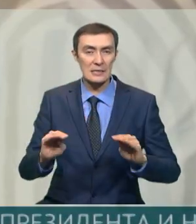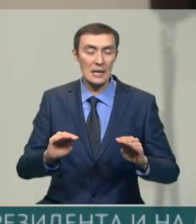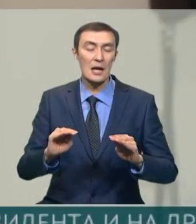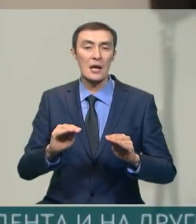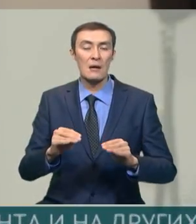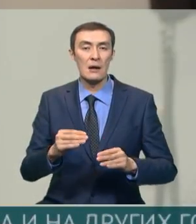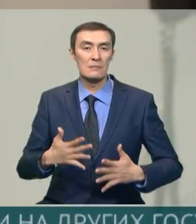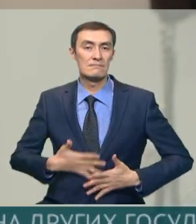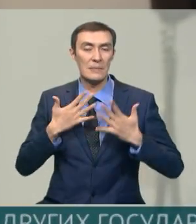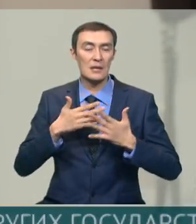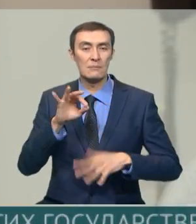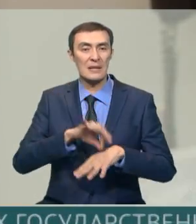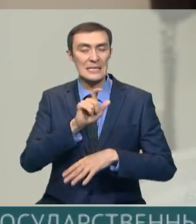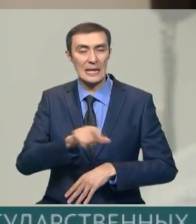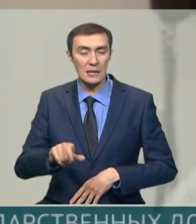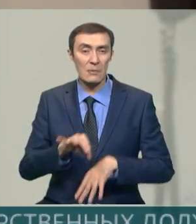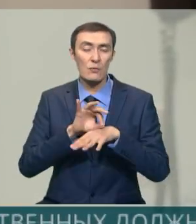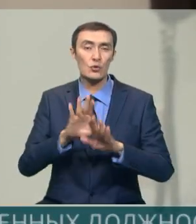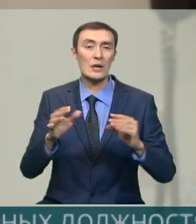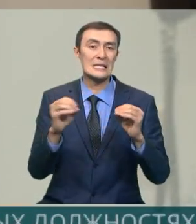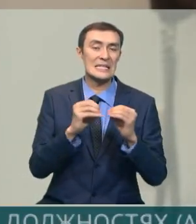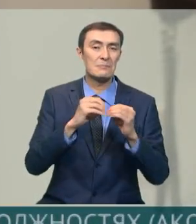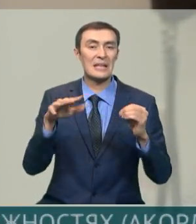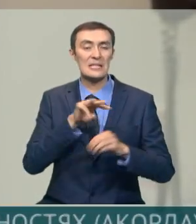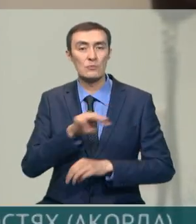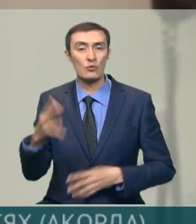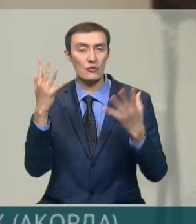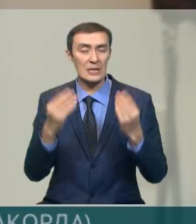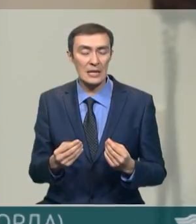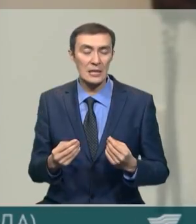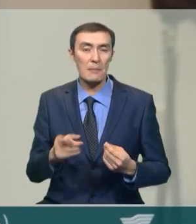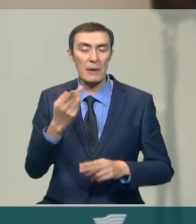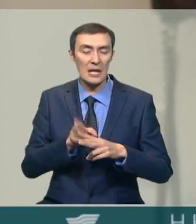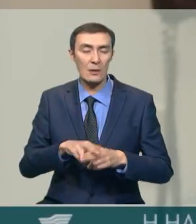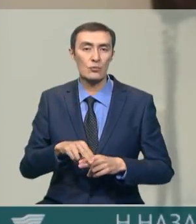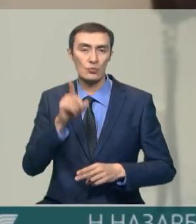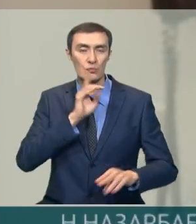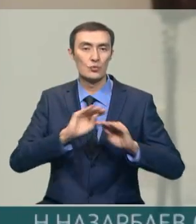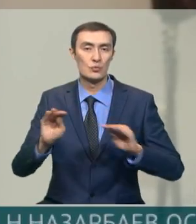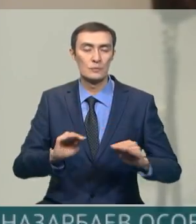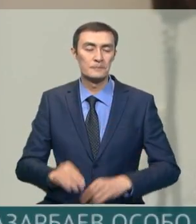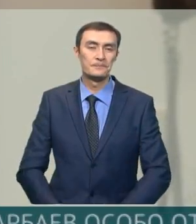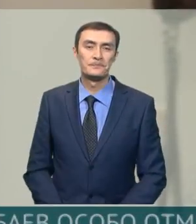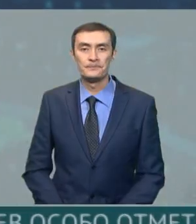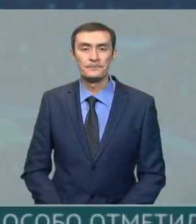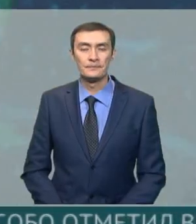настроение нашим пациентам. Они проводят здесь 15 минут в день, и мы стараемся создать теплую и приветливую атмосферу.